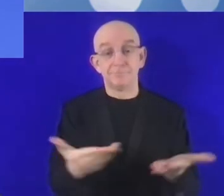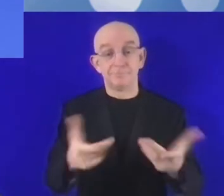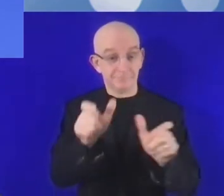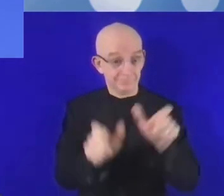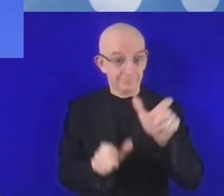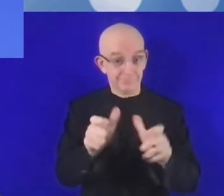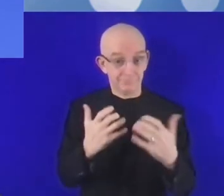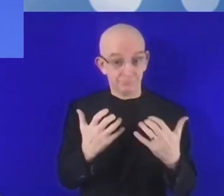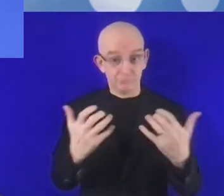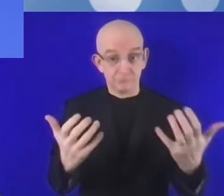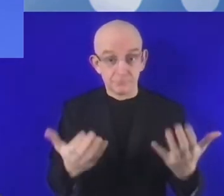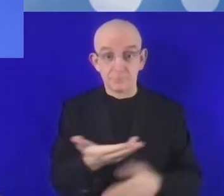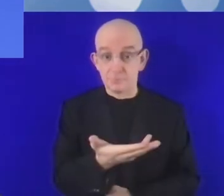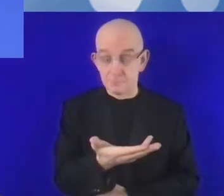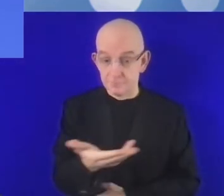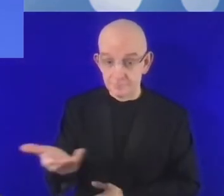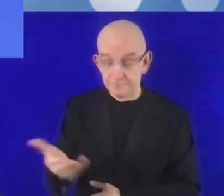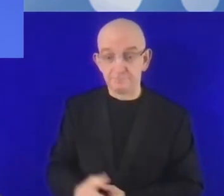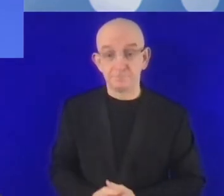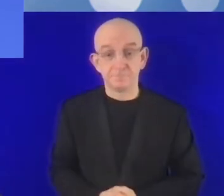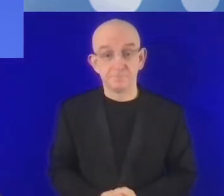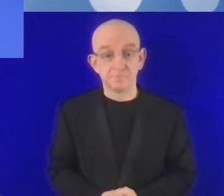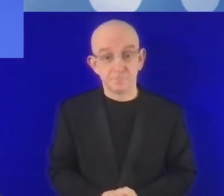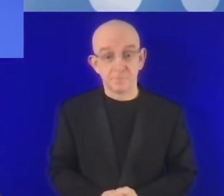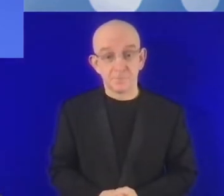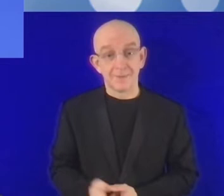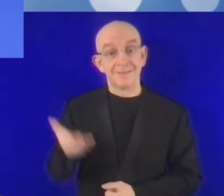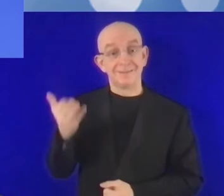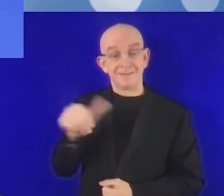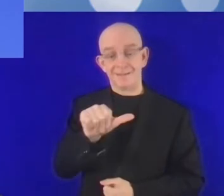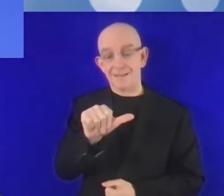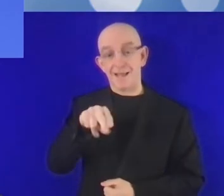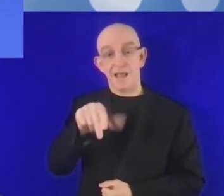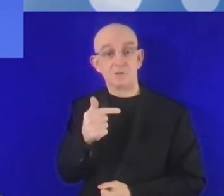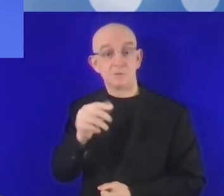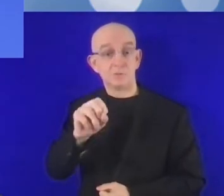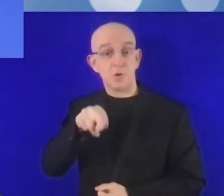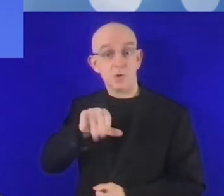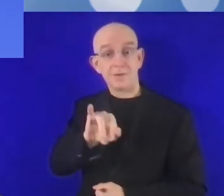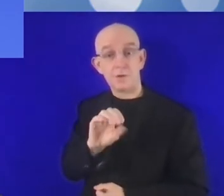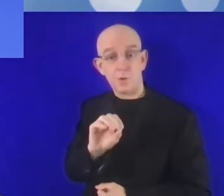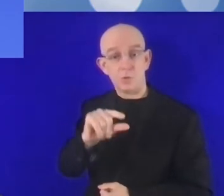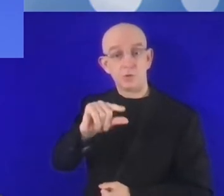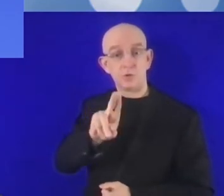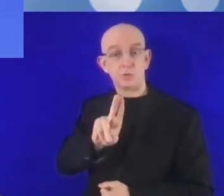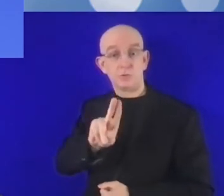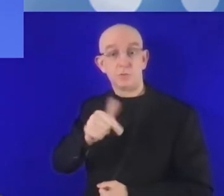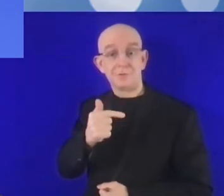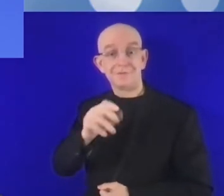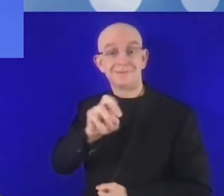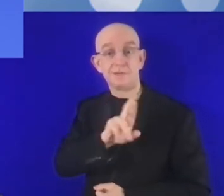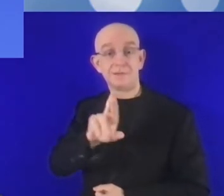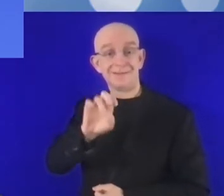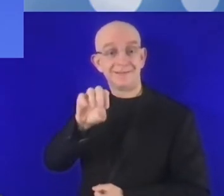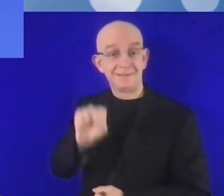Mesdames et messieurs, je voudrais maintenant remercier cordialement le gouvernement de la République de